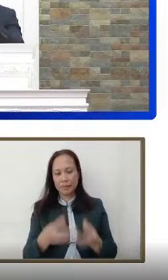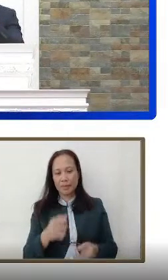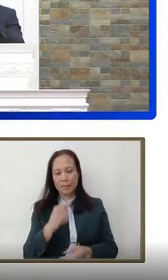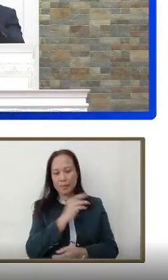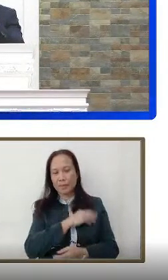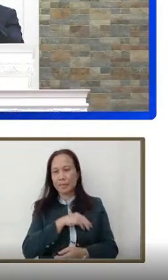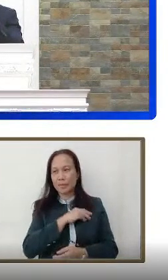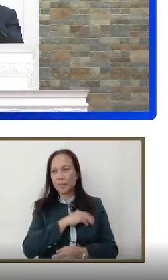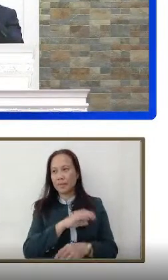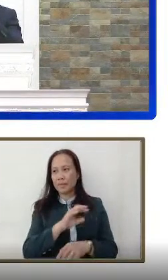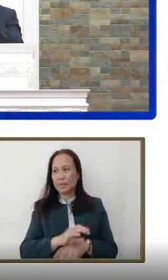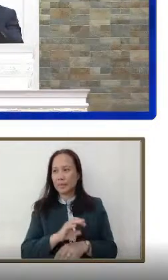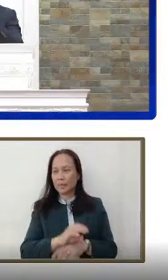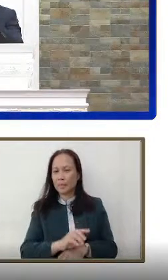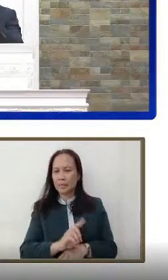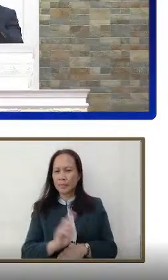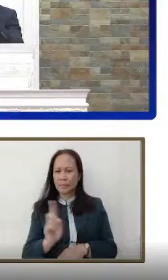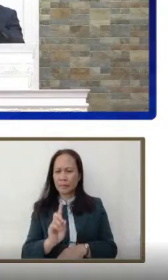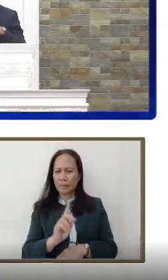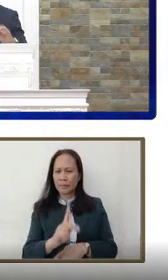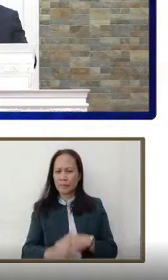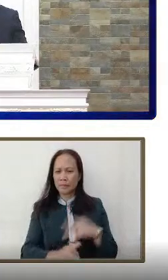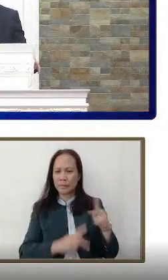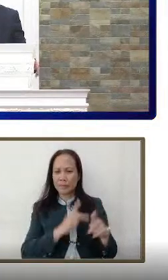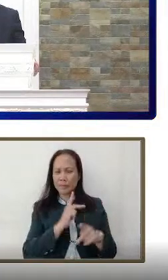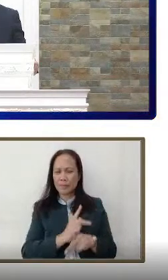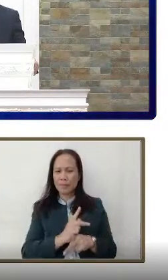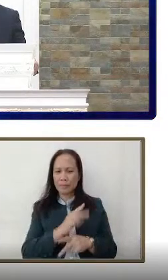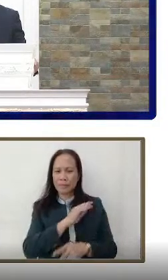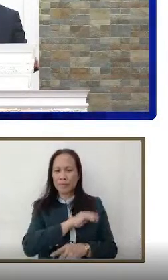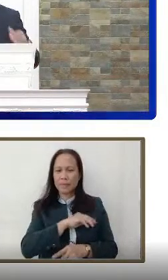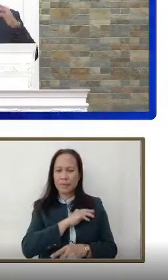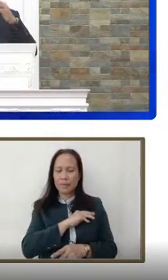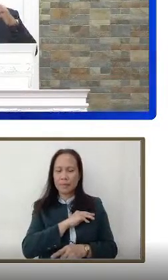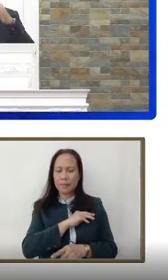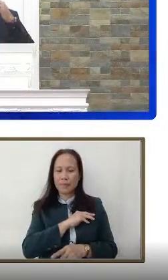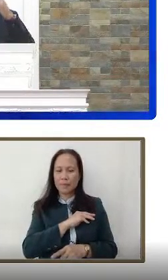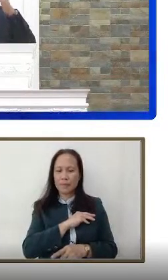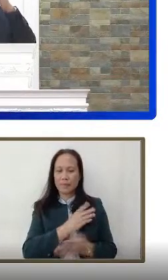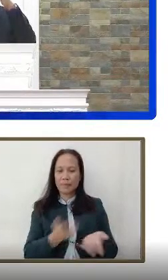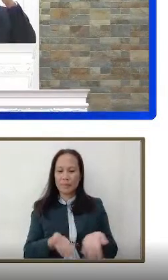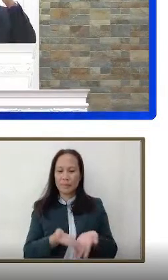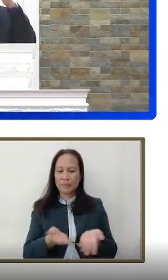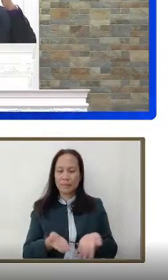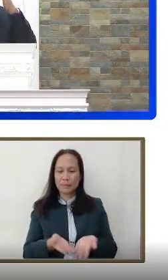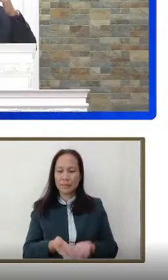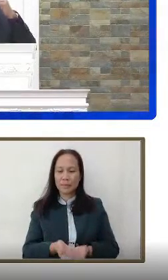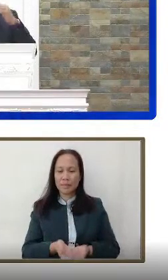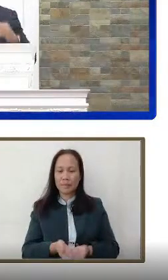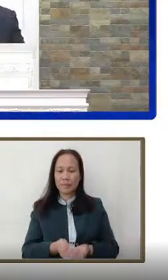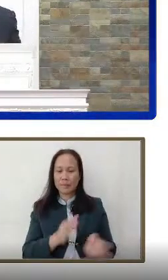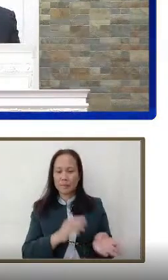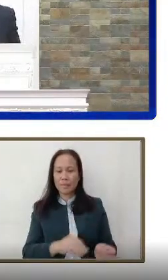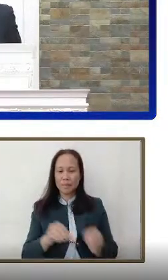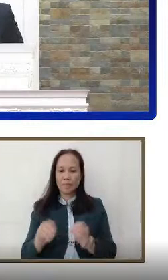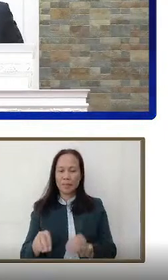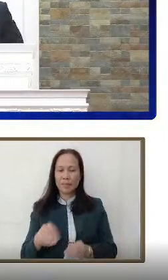no? Pero anong klaseng mission? Yeah. So dito naglalagay po